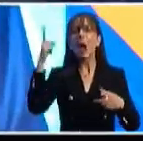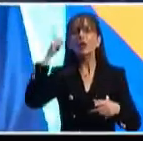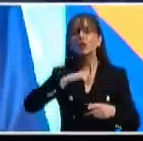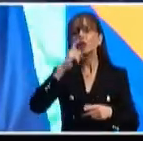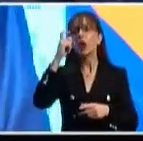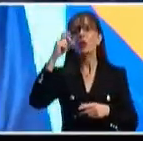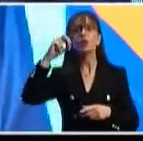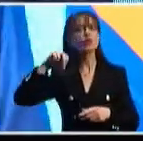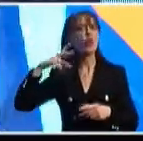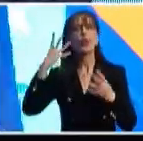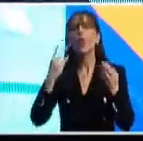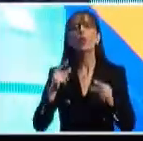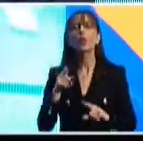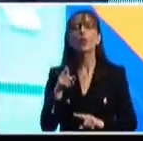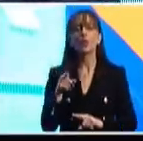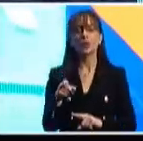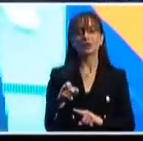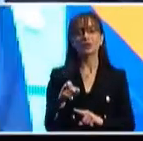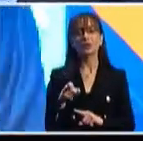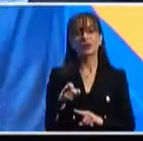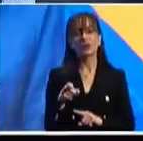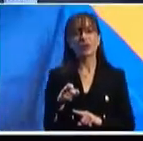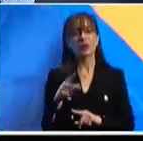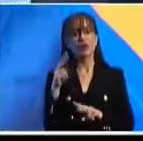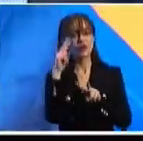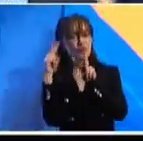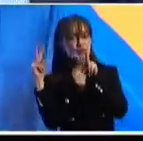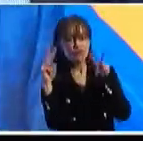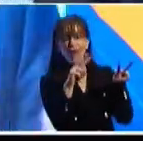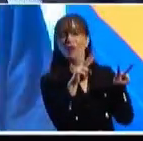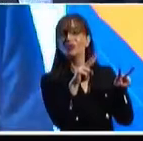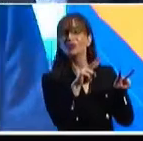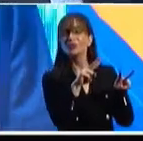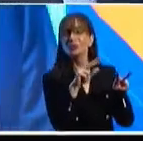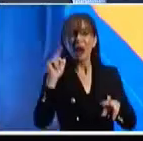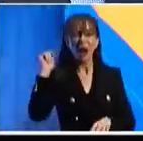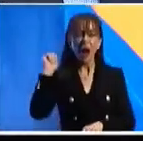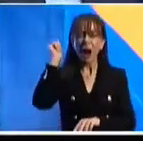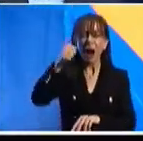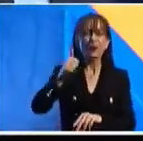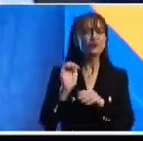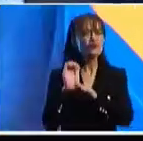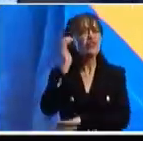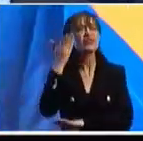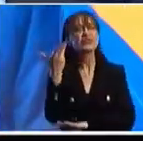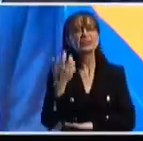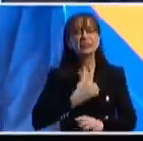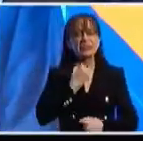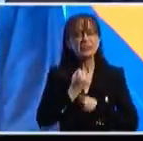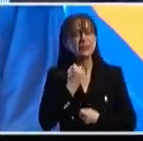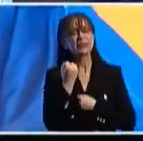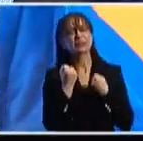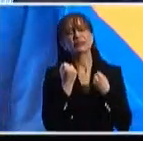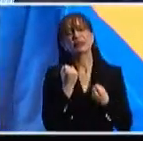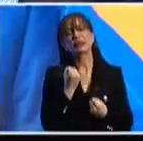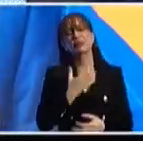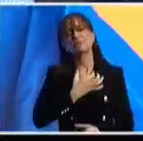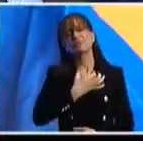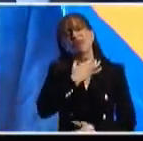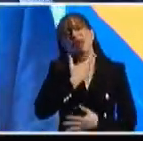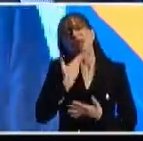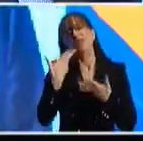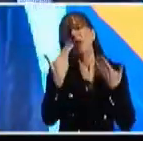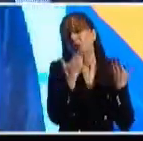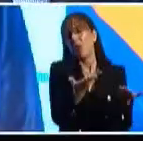%90'lara yaklaşmaktı. İşte görüntülerde de gördüğümüz her günde aslında bu çileyi yaşadığımız durum maalesef böyle. Halbuki